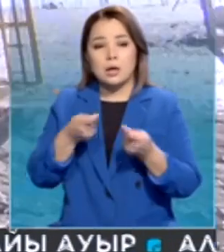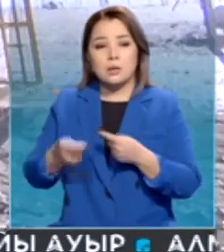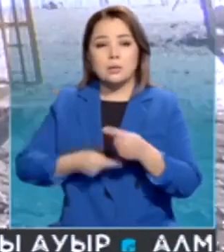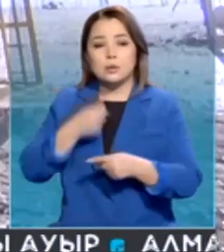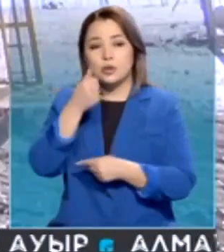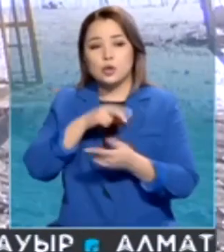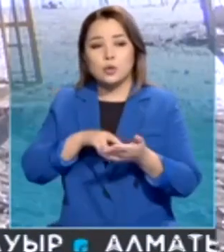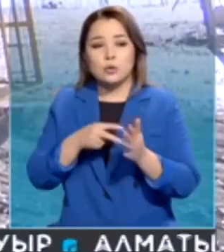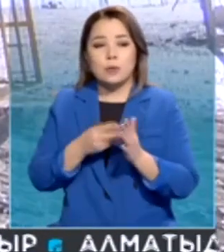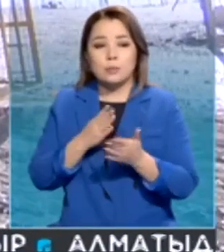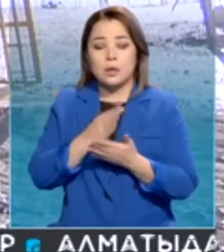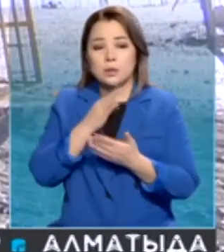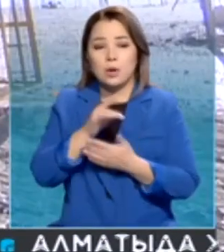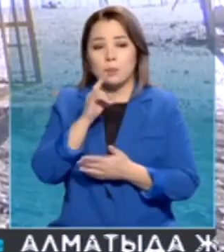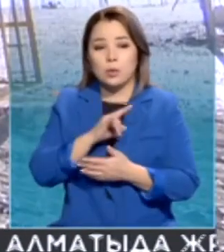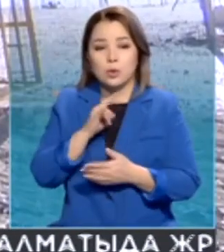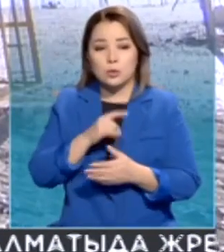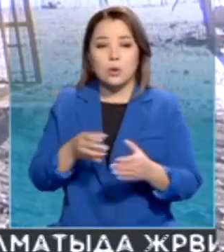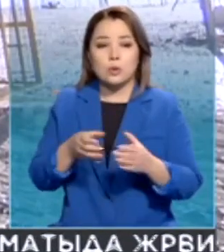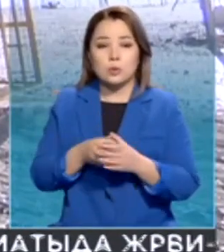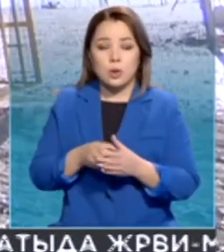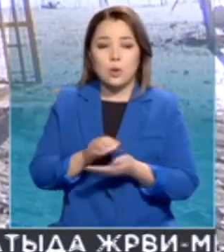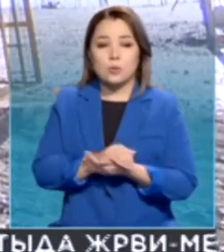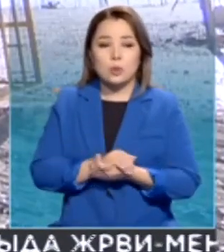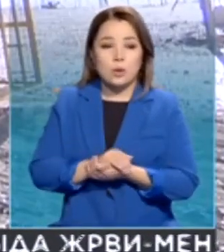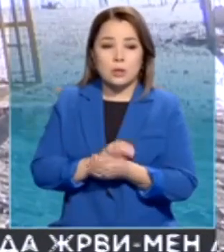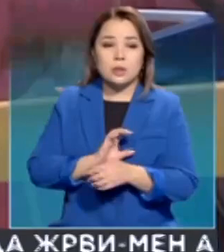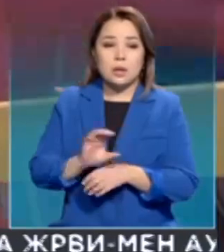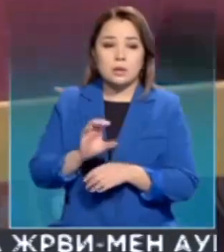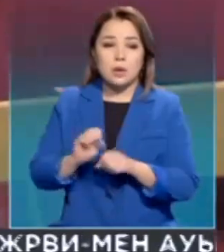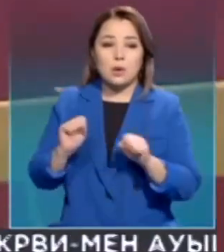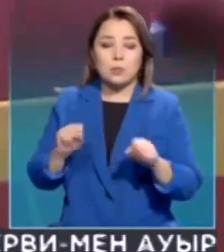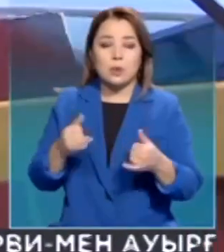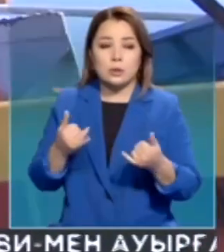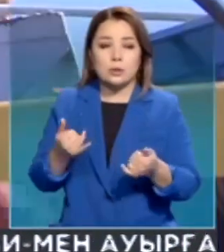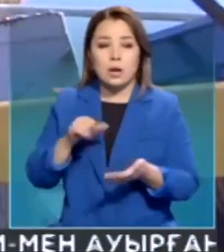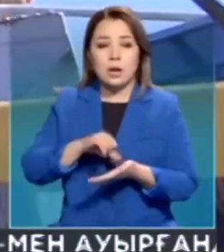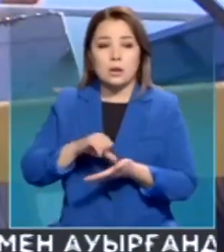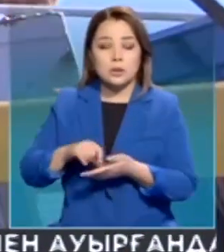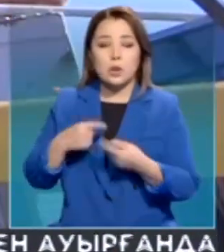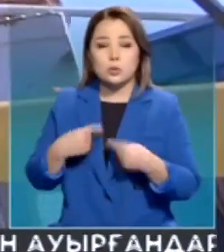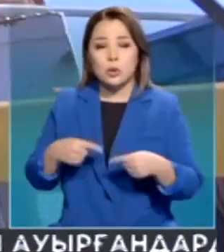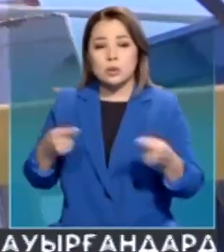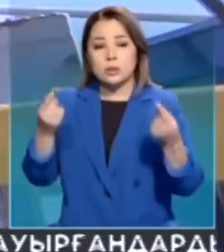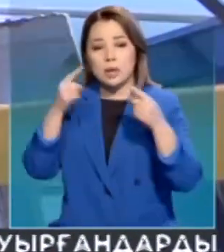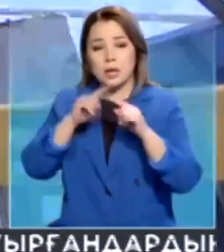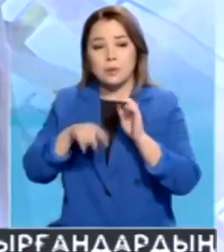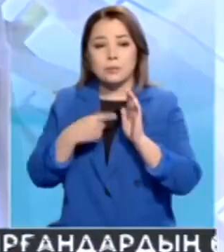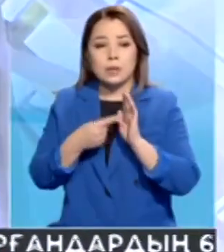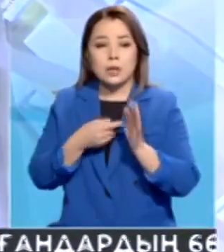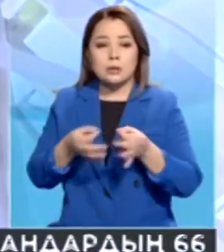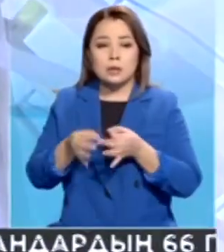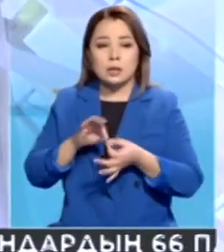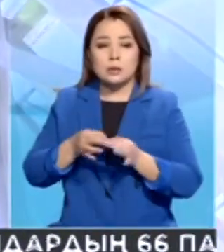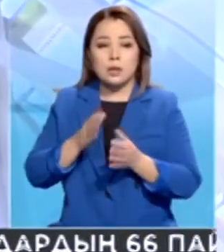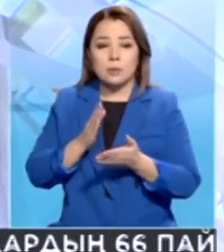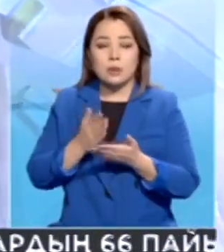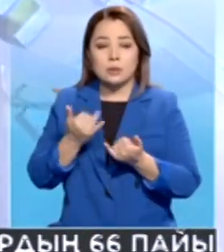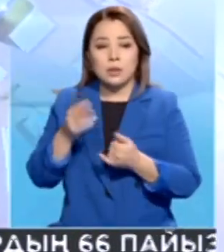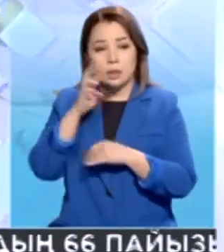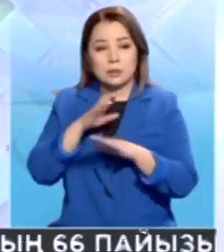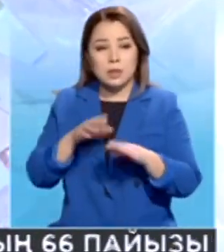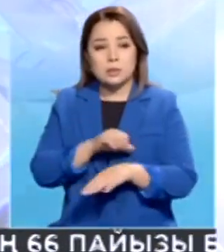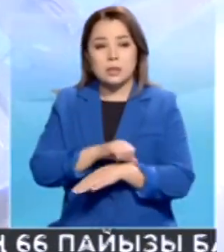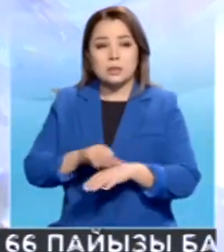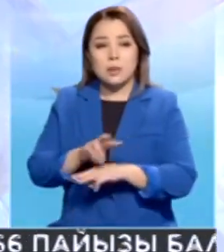деп жоспарланған. Мұнай достық құбыры арқылы экспортталуы мүмкін. Қазір бұған қатысты түрлі техникалық мәселелер шешіліп жатыр. Бұған дейін